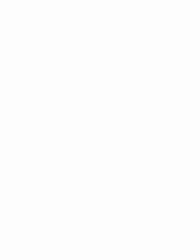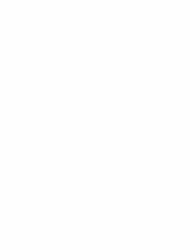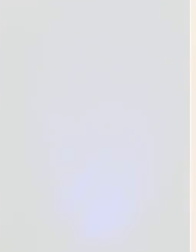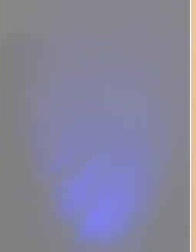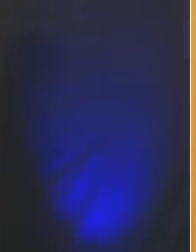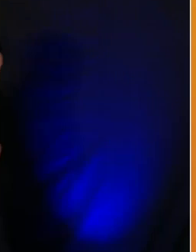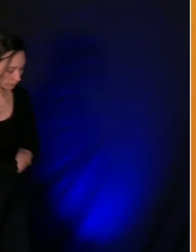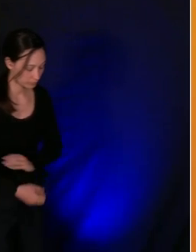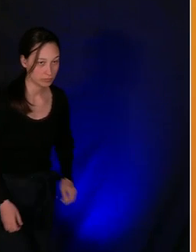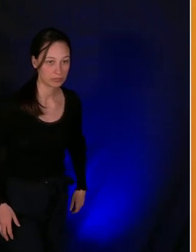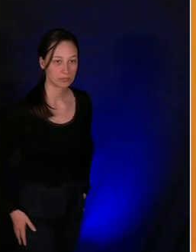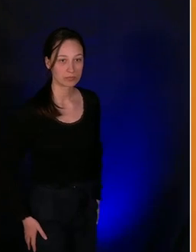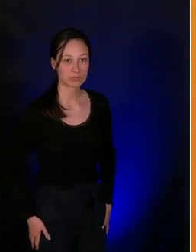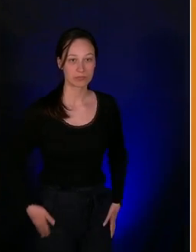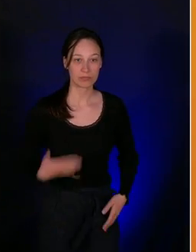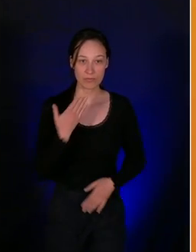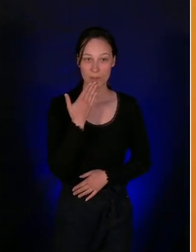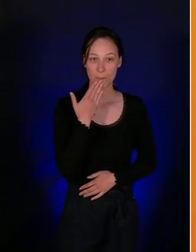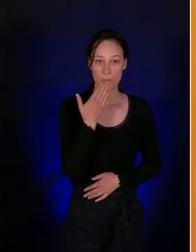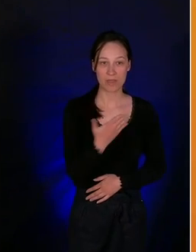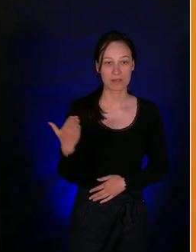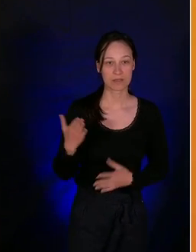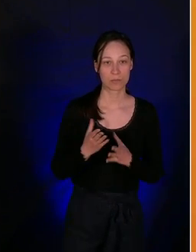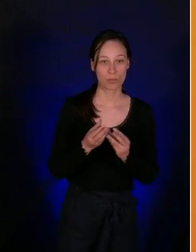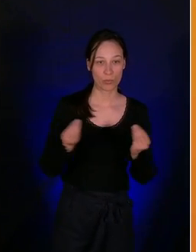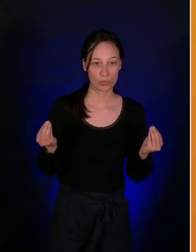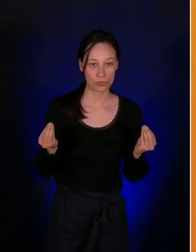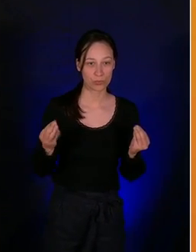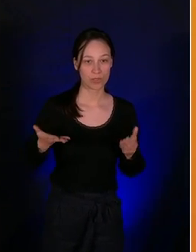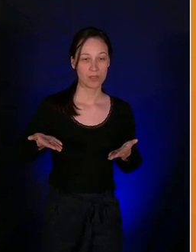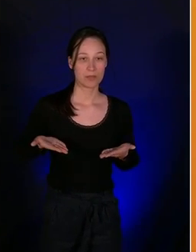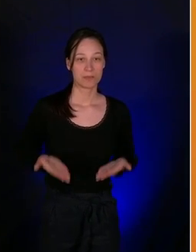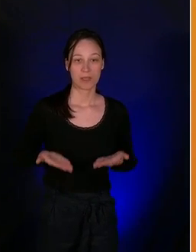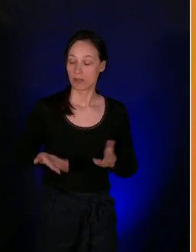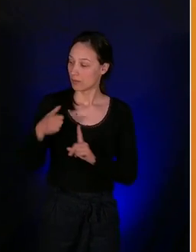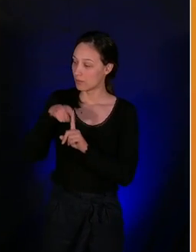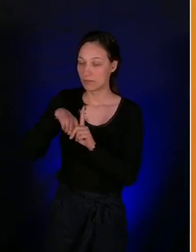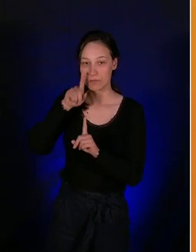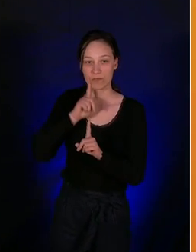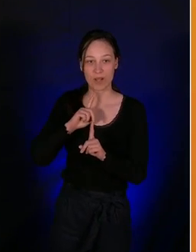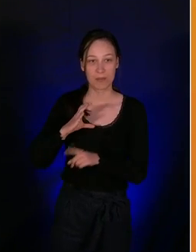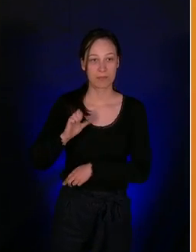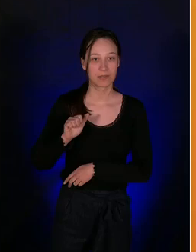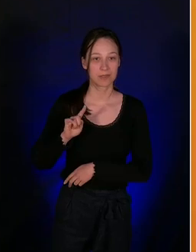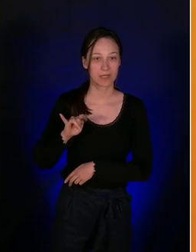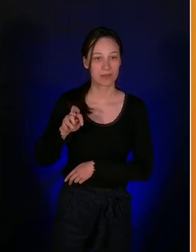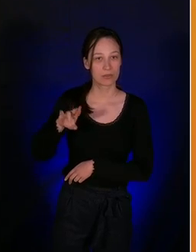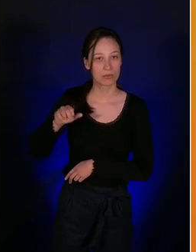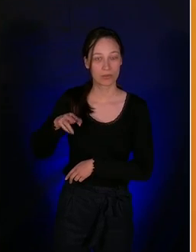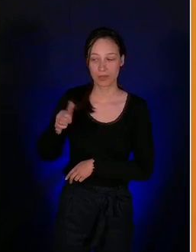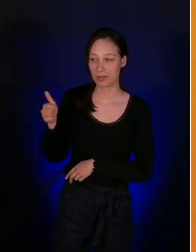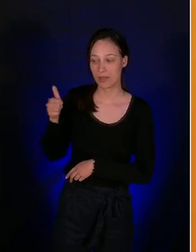Alors, merci beaucoup. Donc c'est maintenant Catherine Paris qui va prendre la parole au nom de la commission